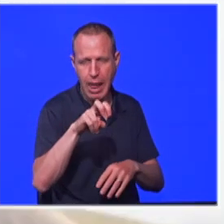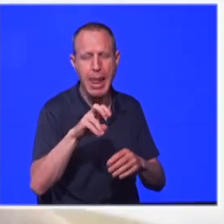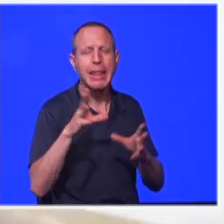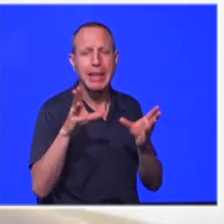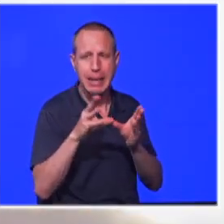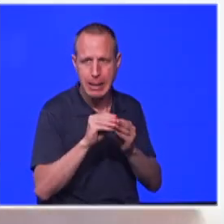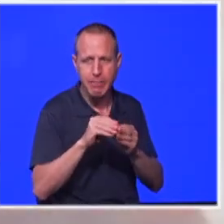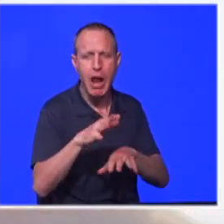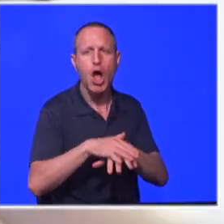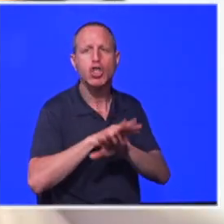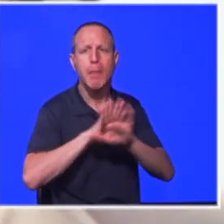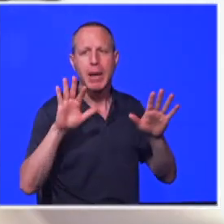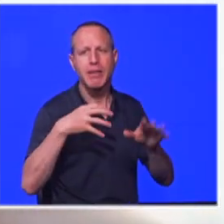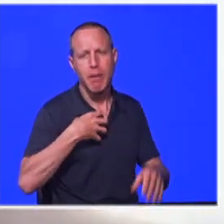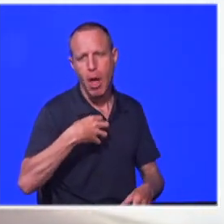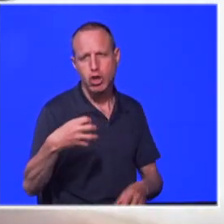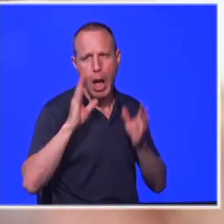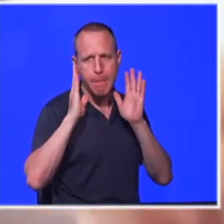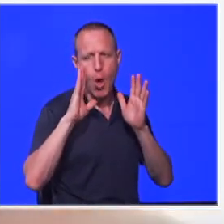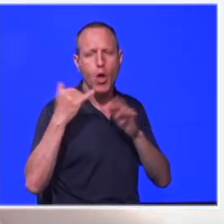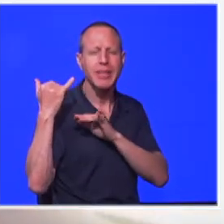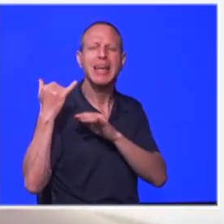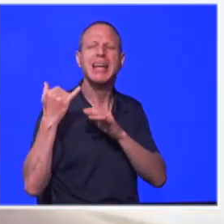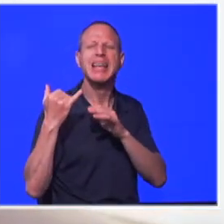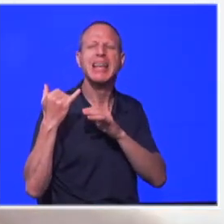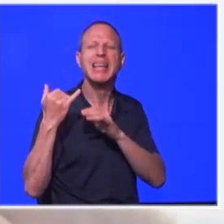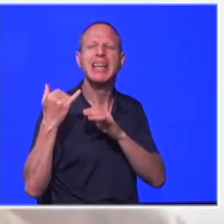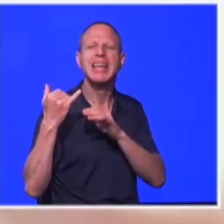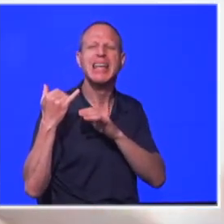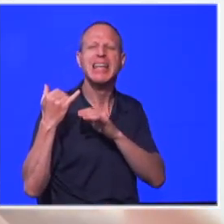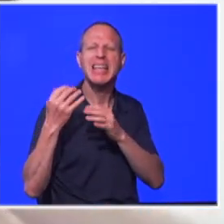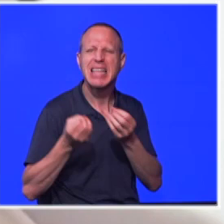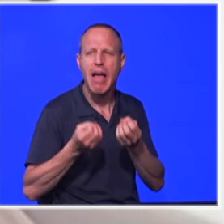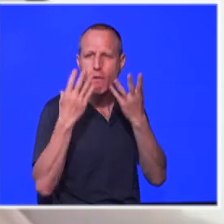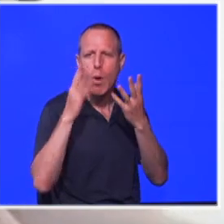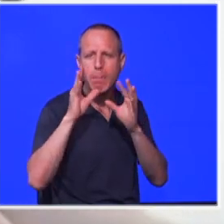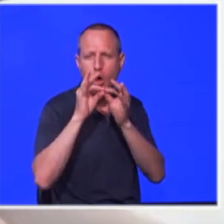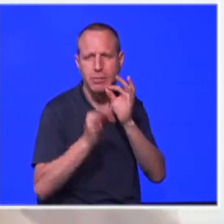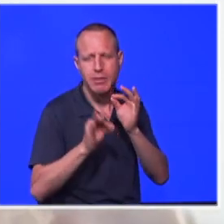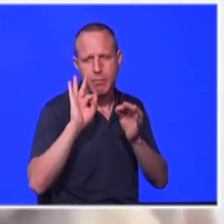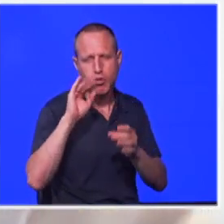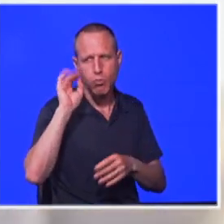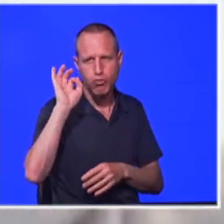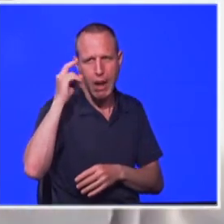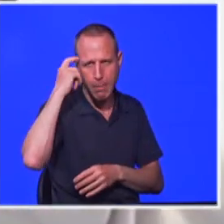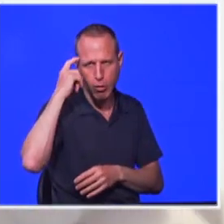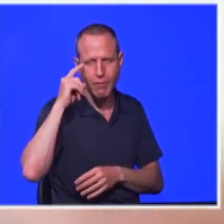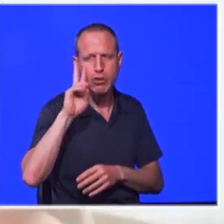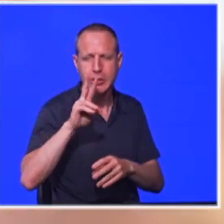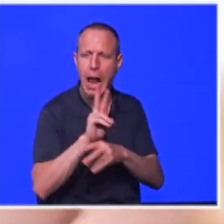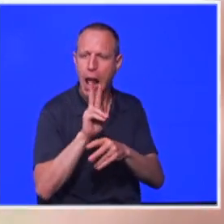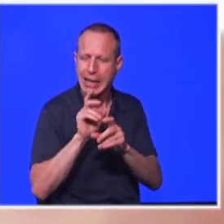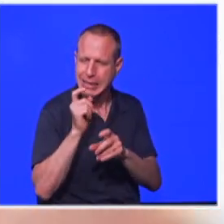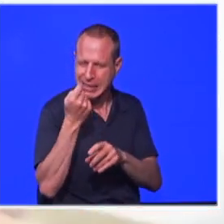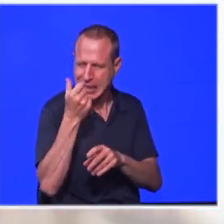ולהרגיש בלי, ובעצם מעשירה מאוד את היבונים מאוד מאוד ספציפיים, בדיוק בשביל האידיאולוגיה הזאת שצריך קצת להגן,